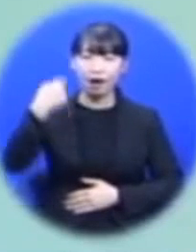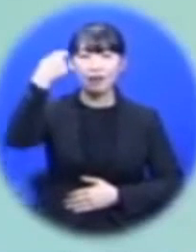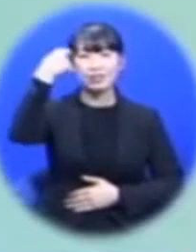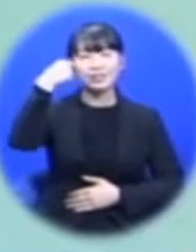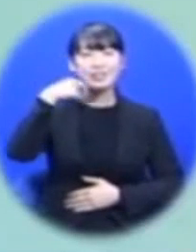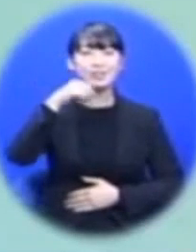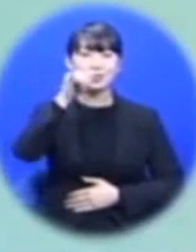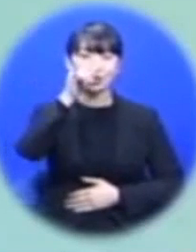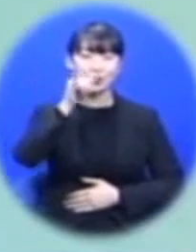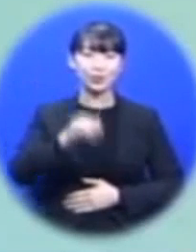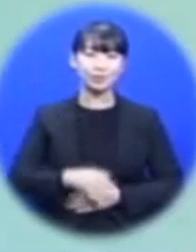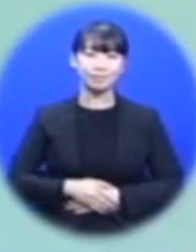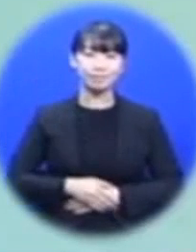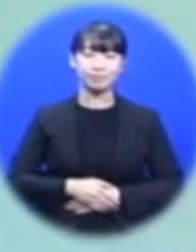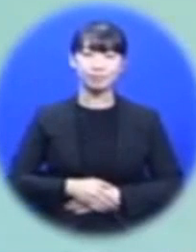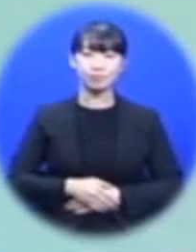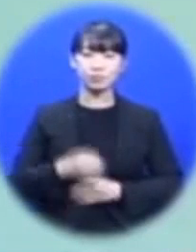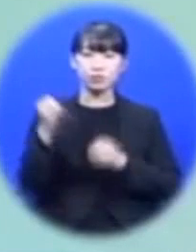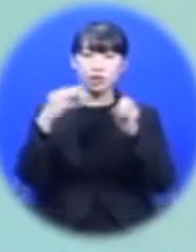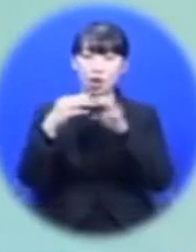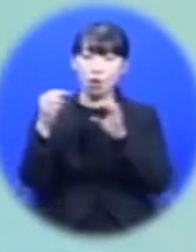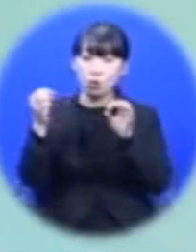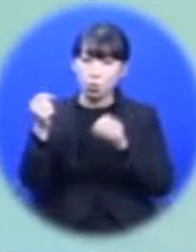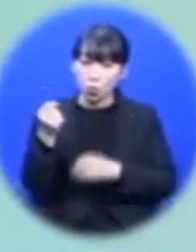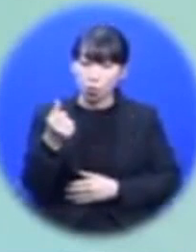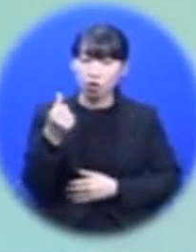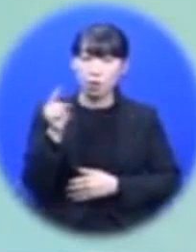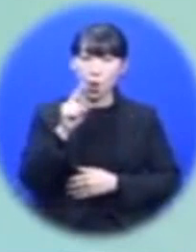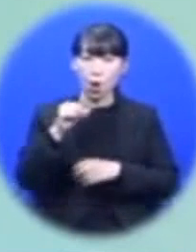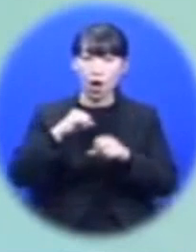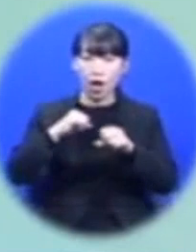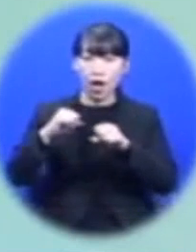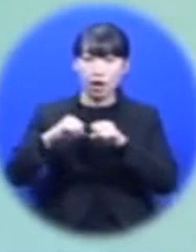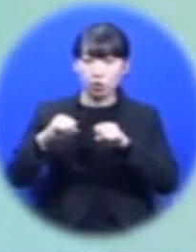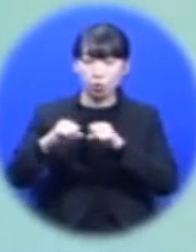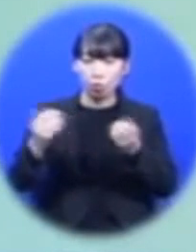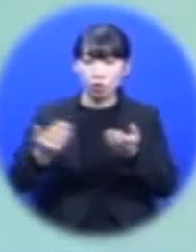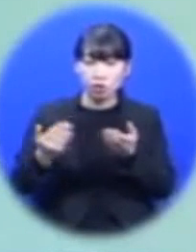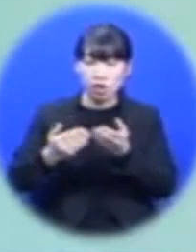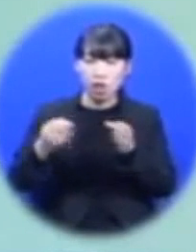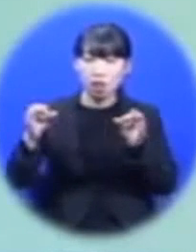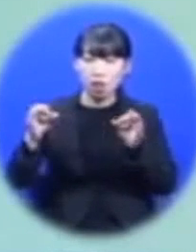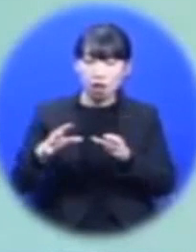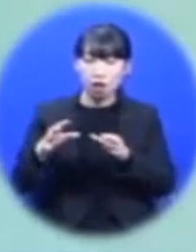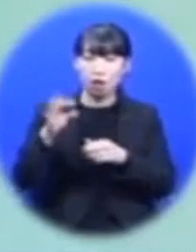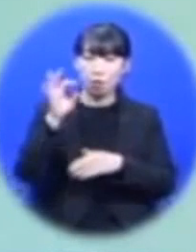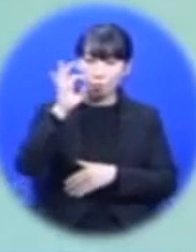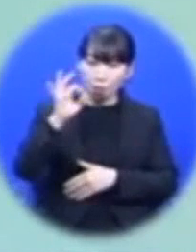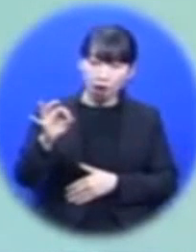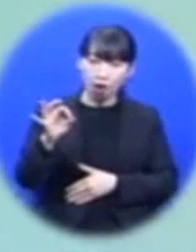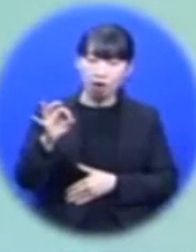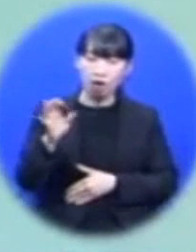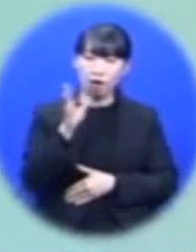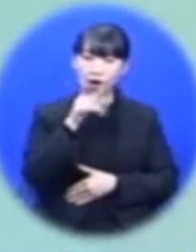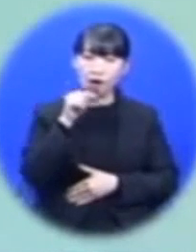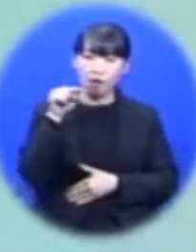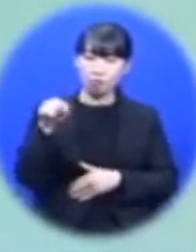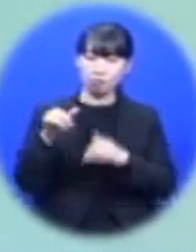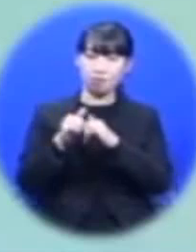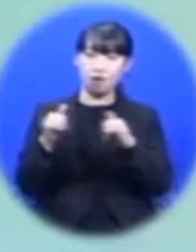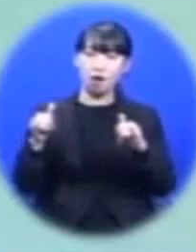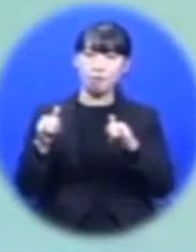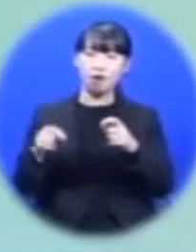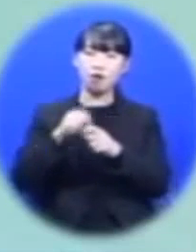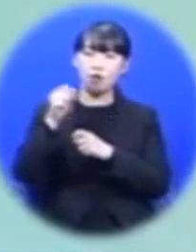충만하시고 말만 조금만 해보고 같이 무언가 같이 조금만 일을 해 보면 아이 사람에게는 정말